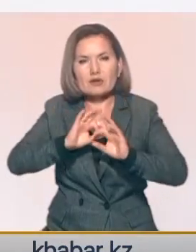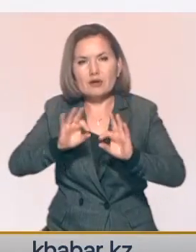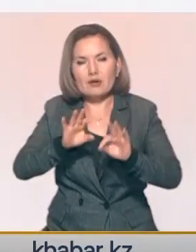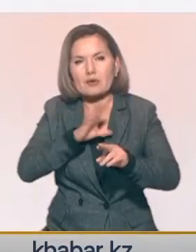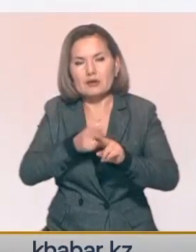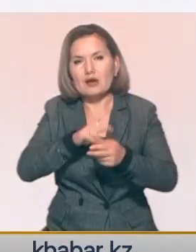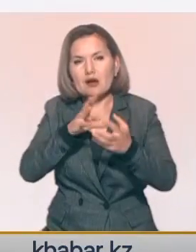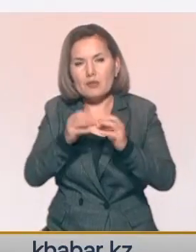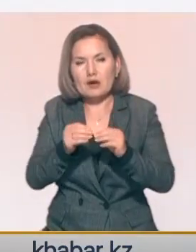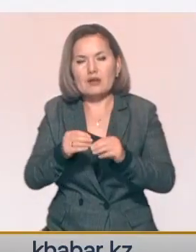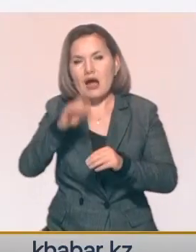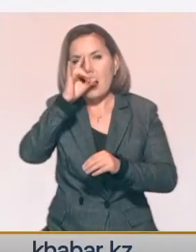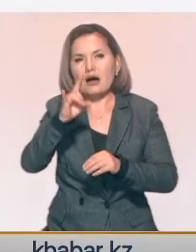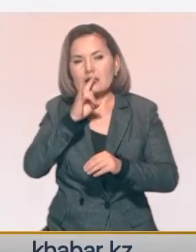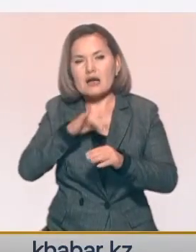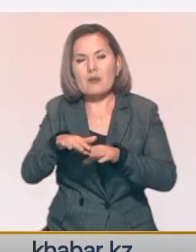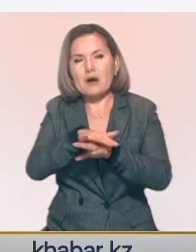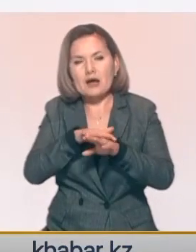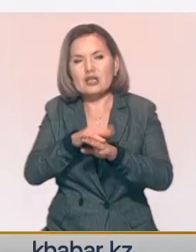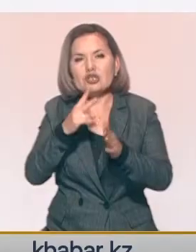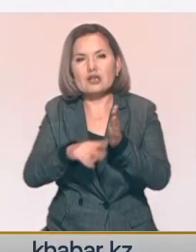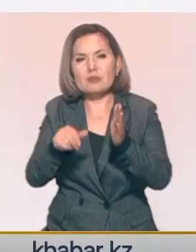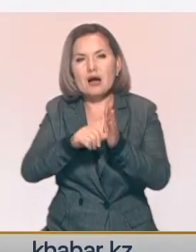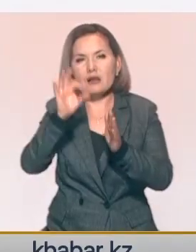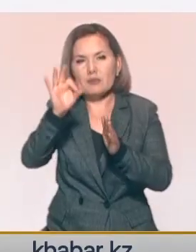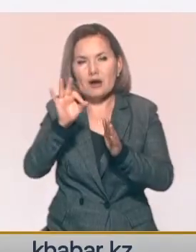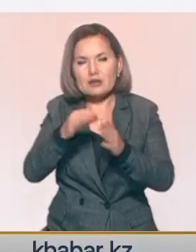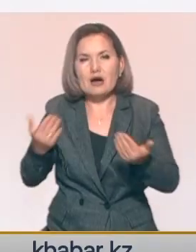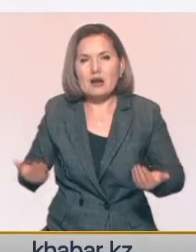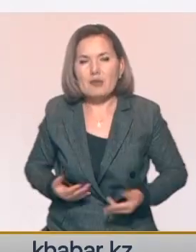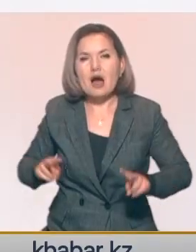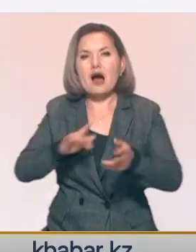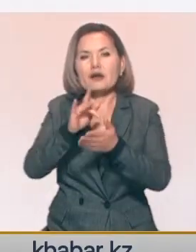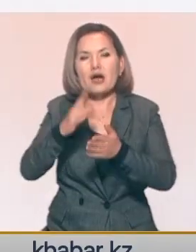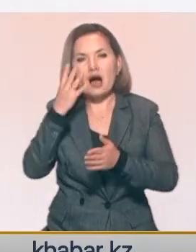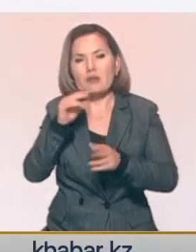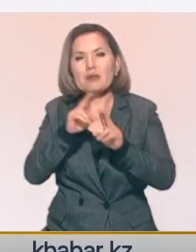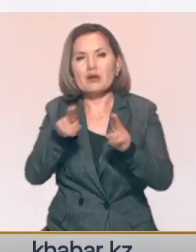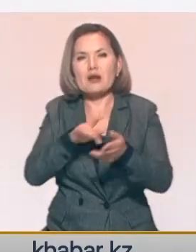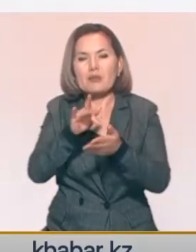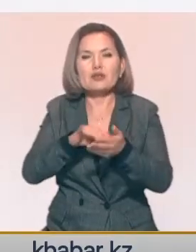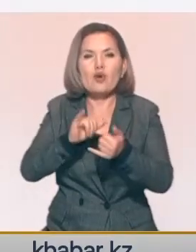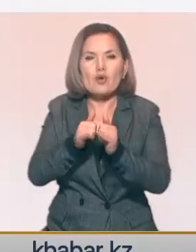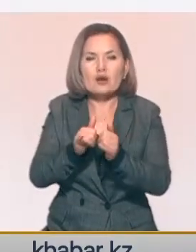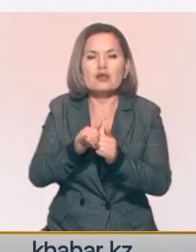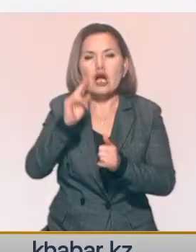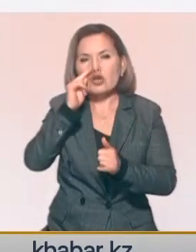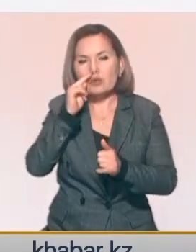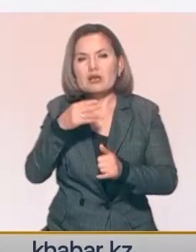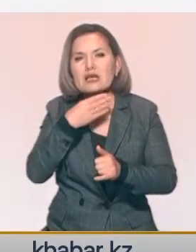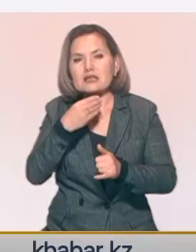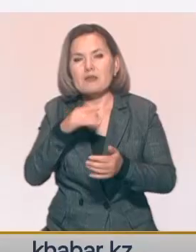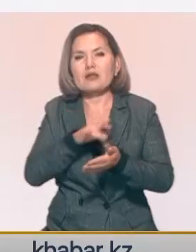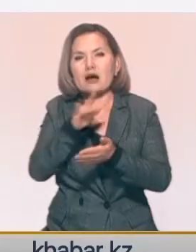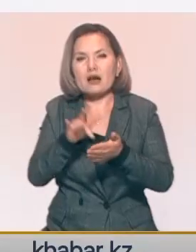UTC 5 уақыт белдеуі еліміздің халқының 76%-дан астамы тұратын Астана, Алматы, Петропавл, Өскемен, Шымкент, Семей және